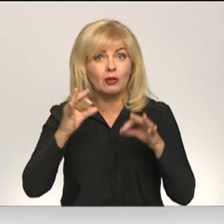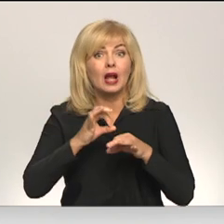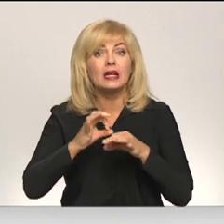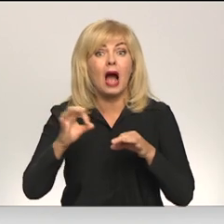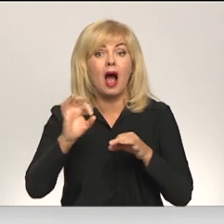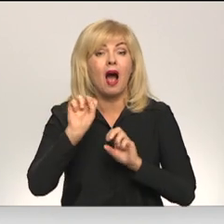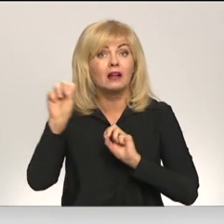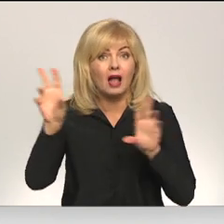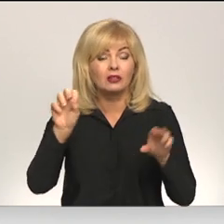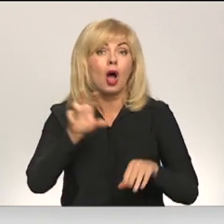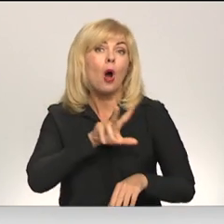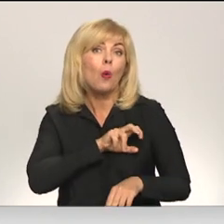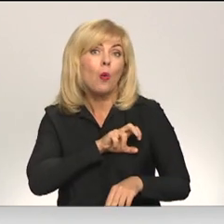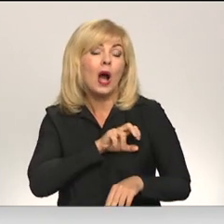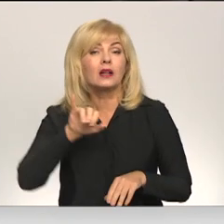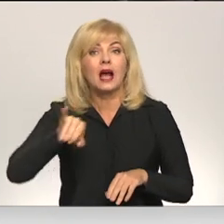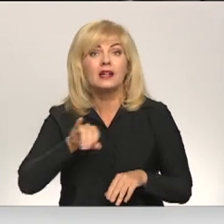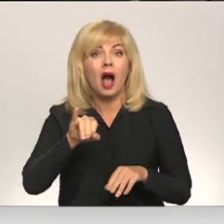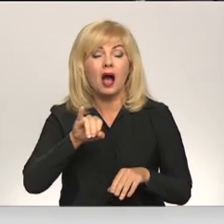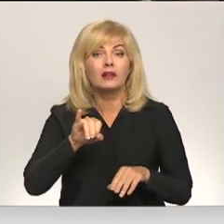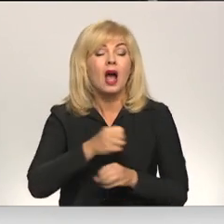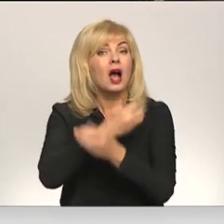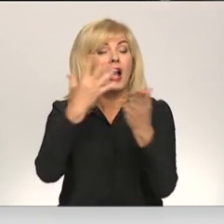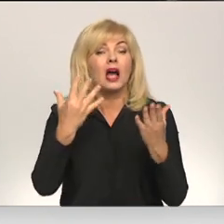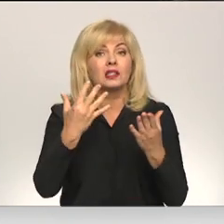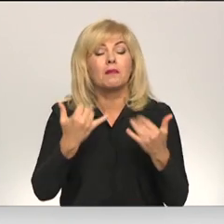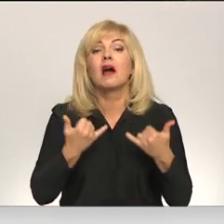Betlēmes zvaigznes nogrē, Jānis miera gaismu dāvā interesentiem, kuri